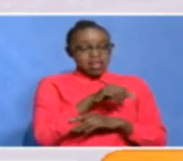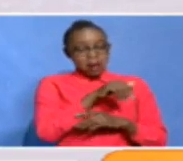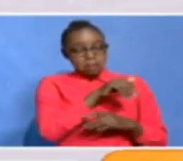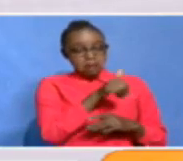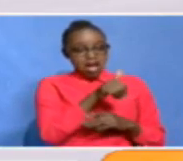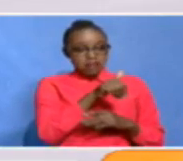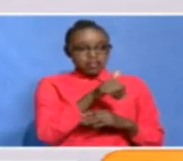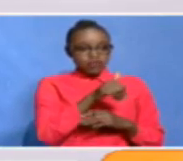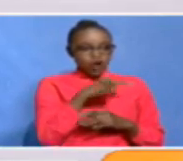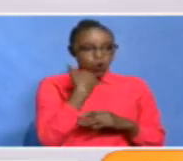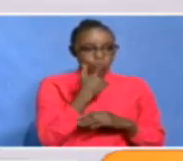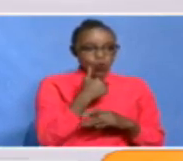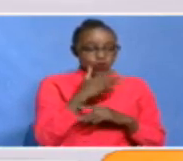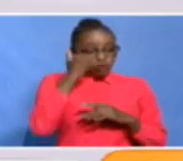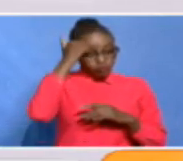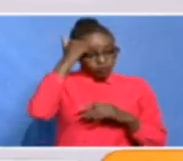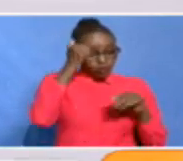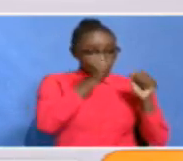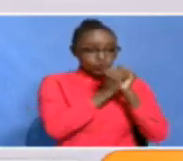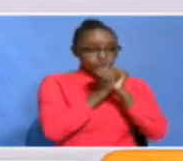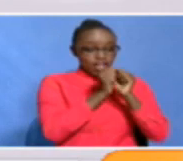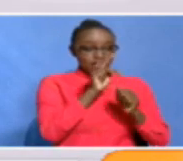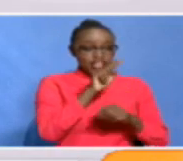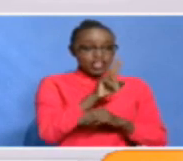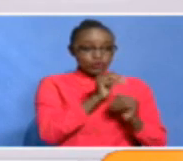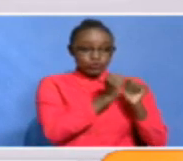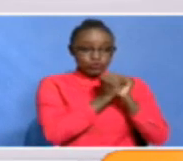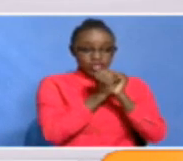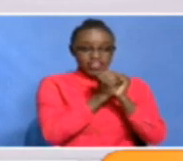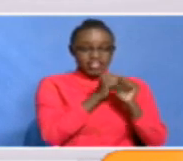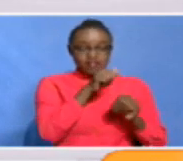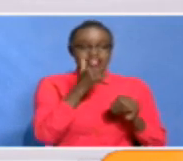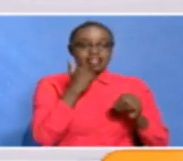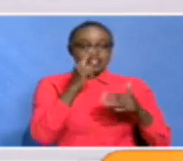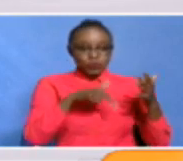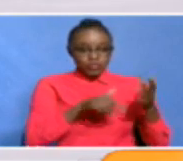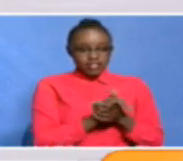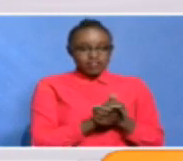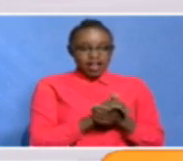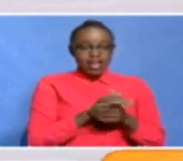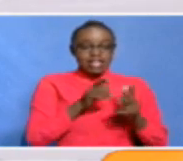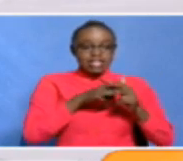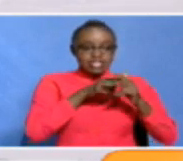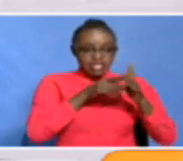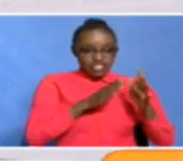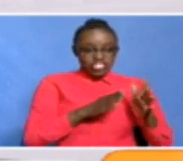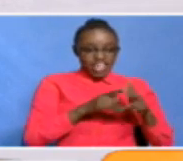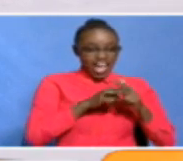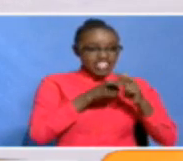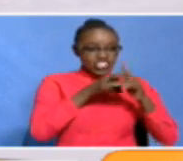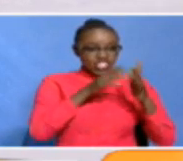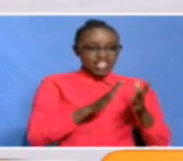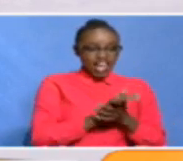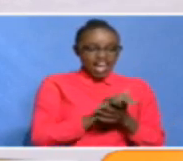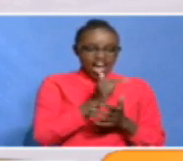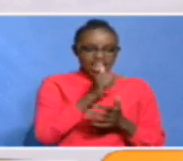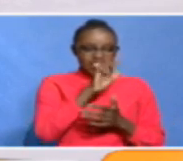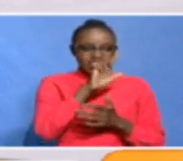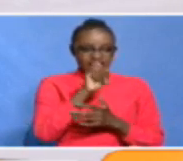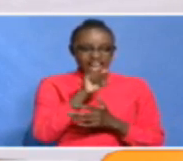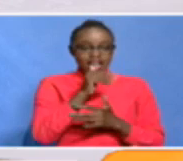mwenzake kwa anasoma pamoja KU amesema. Alafu mmoja anasema ni engineer agri. Atila anasema